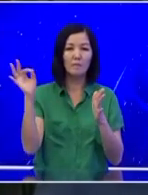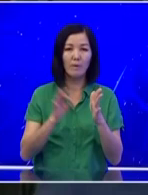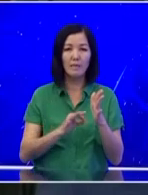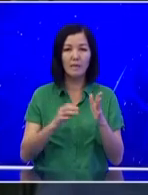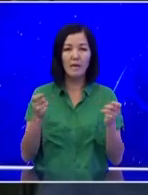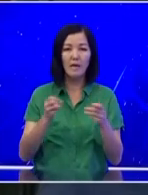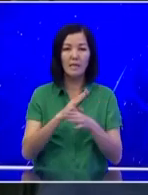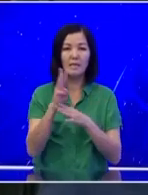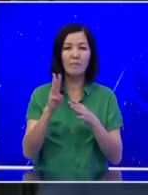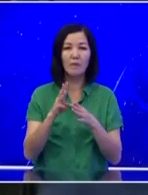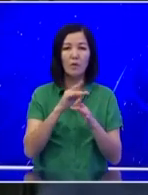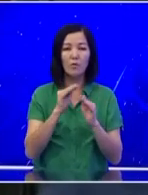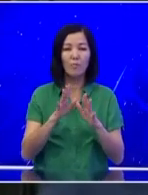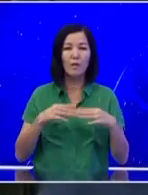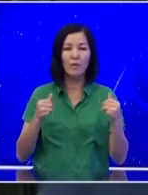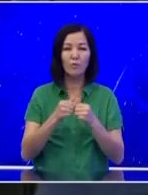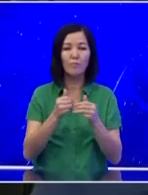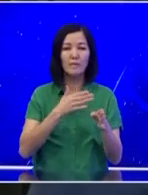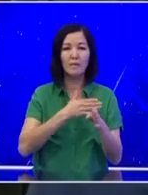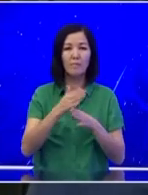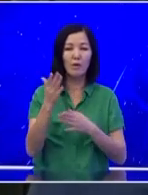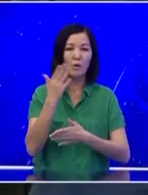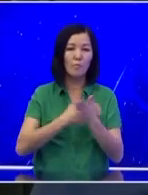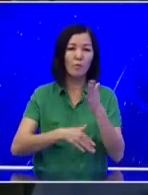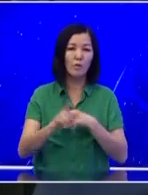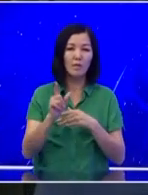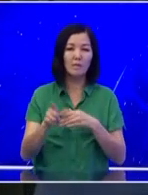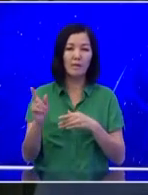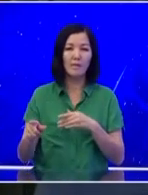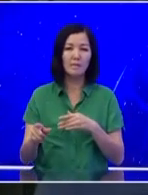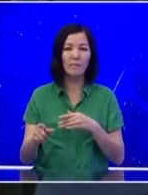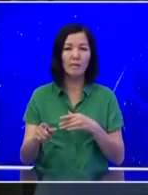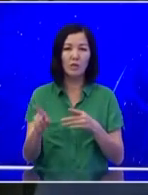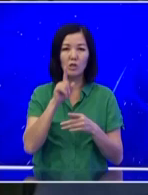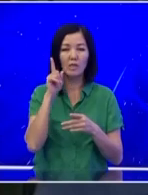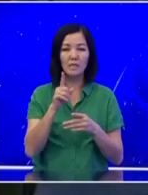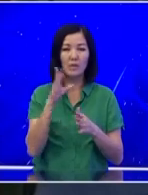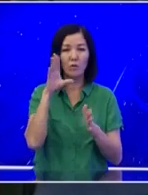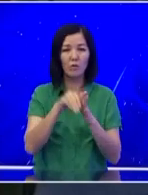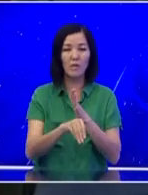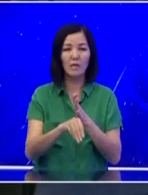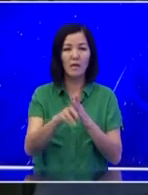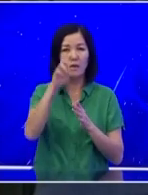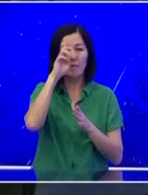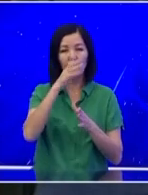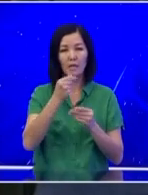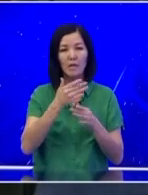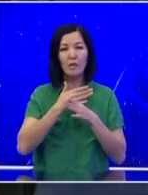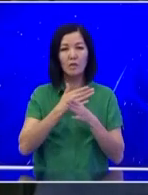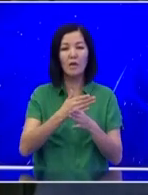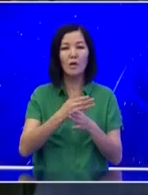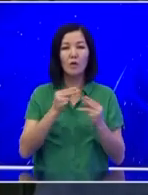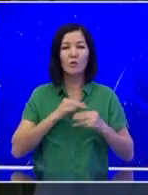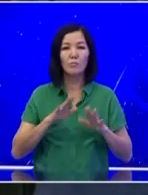аз қамтылған және көп балалы отбасылар, мүгедектігі бар азаматтар және жастар құрайды. Мемлекетпен субсидияланатын жұмыс